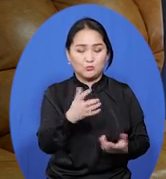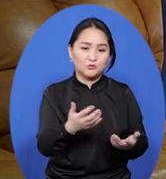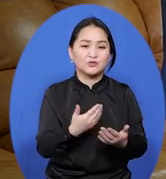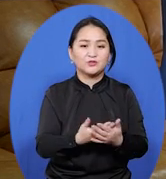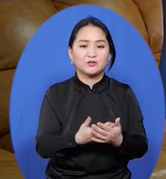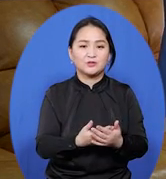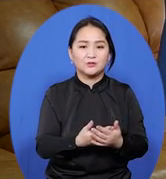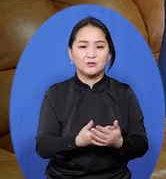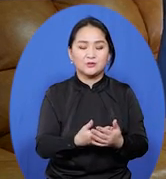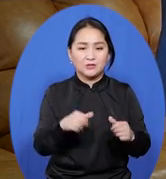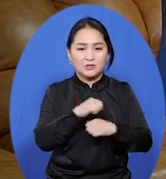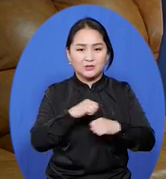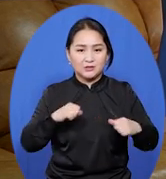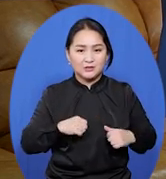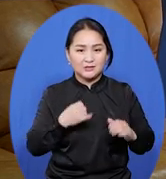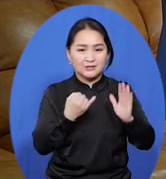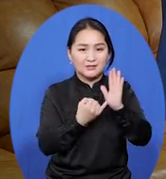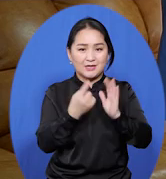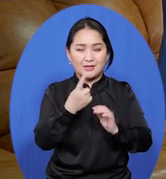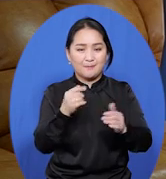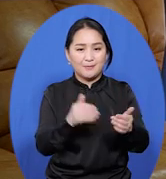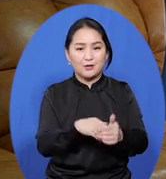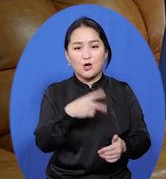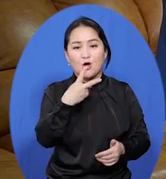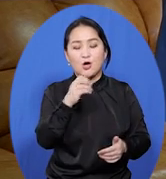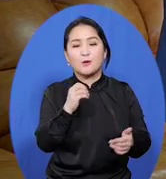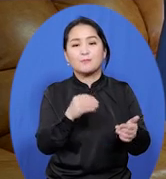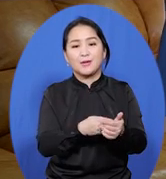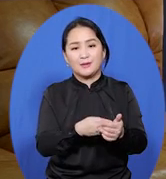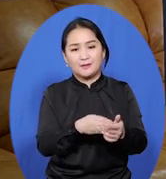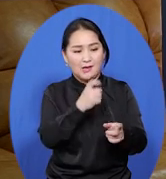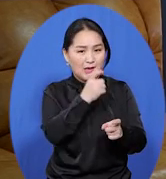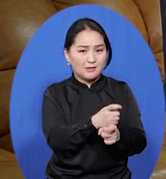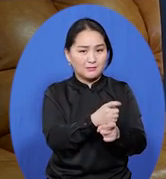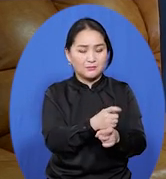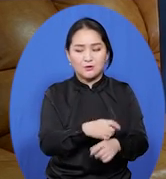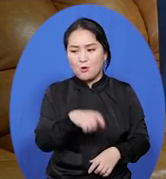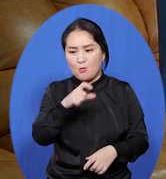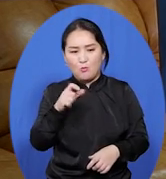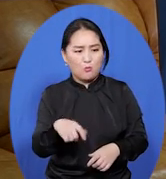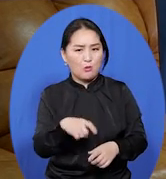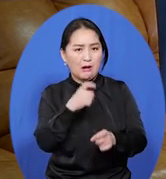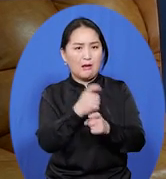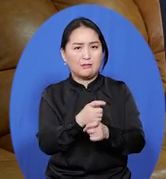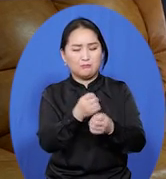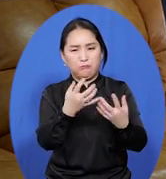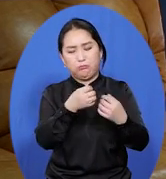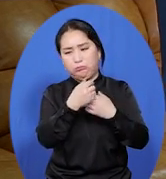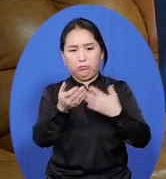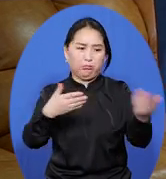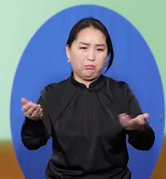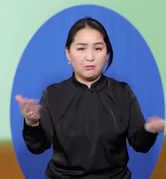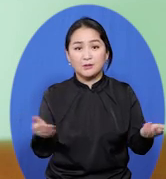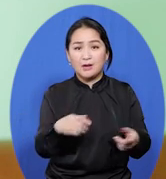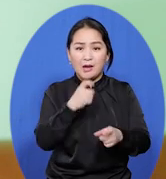доогор. Тэгэхээр иргэд хөөх ямар авир юм. 61 мянган хүний багыг 20 гар мянган халамж авч байна. Энэ халамжчийн өрөөс хавтгаарцсан юм байна. Хаа хамаагүй өгөөд